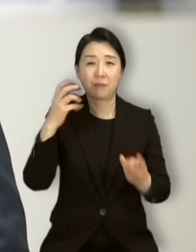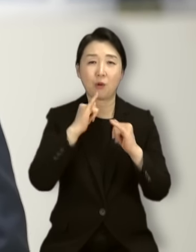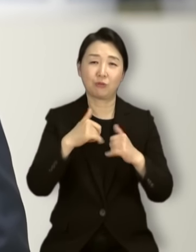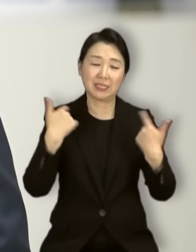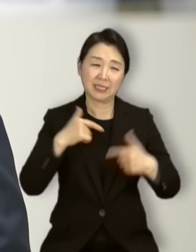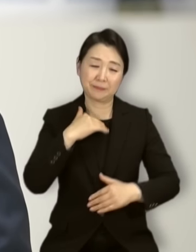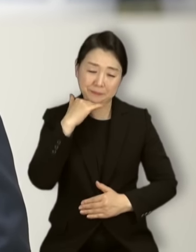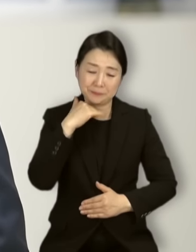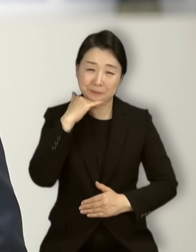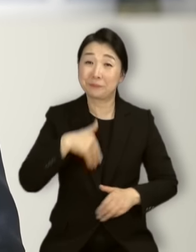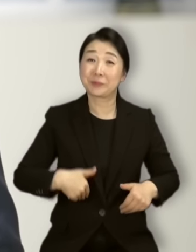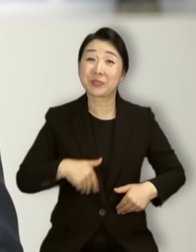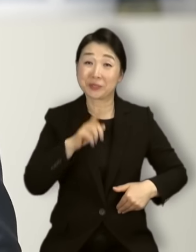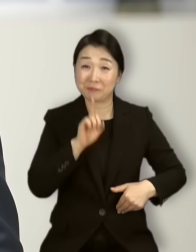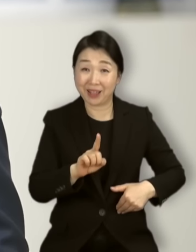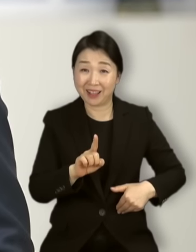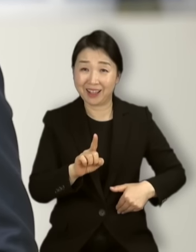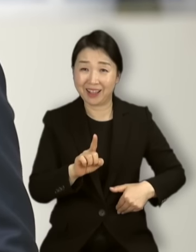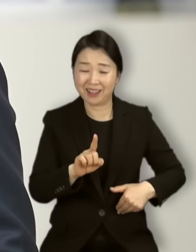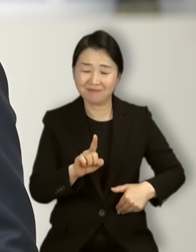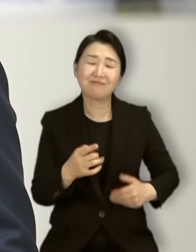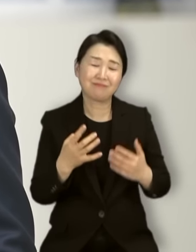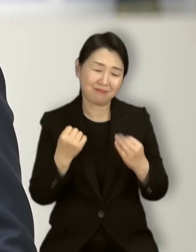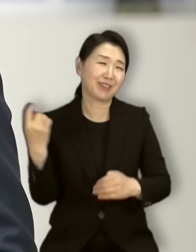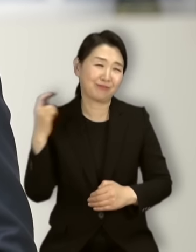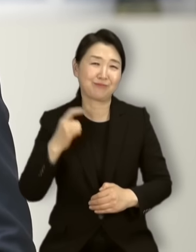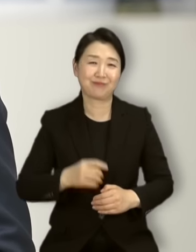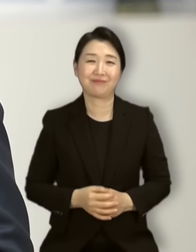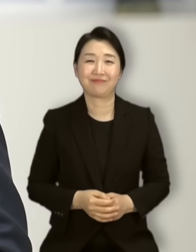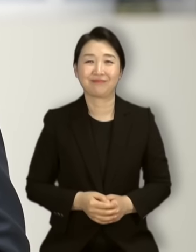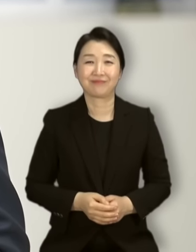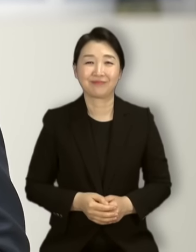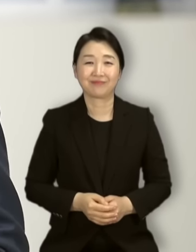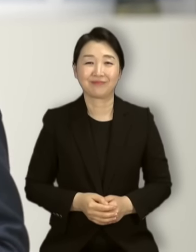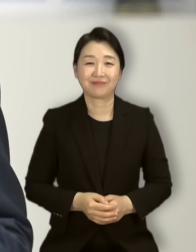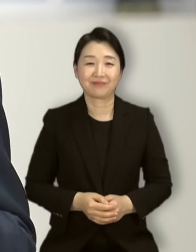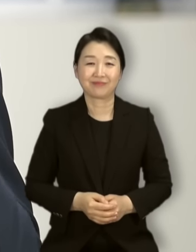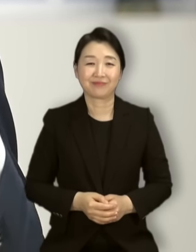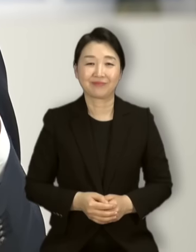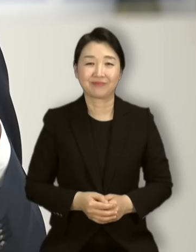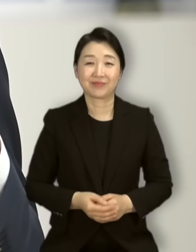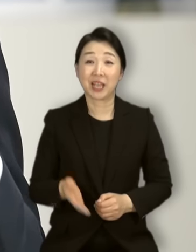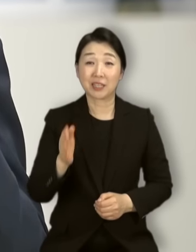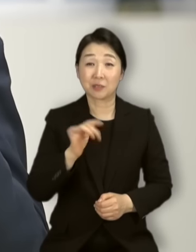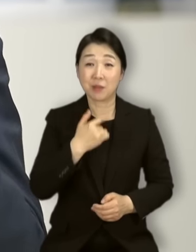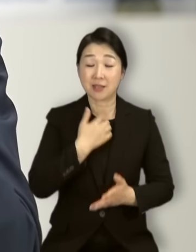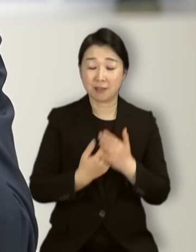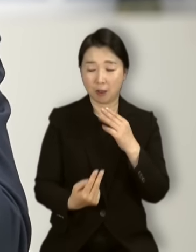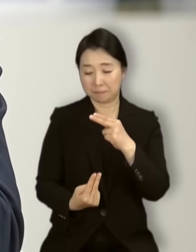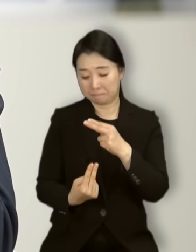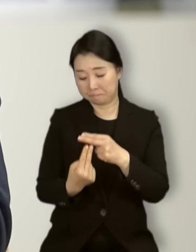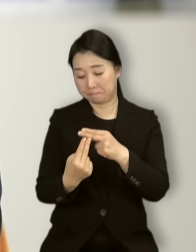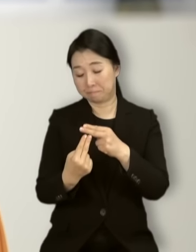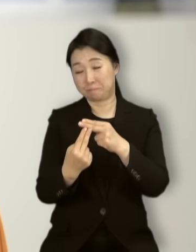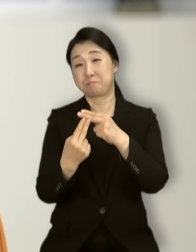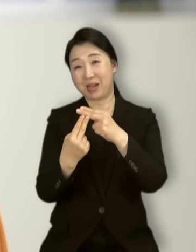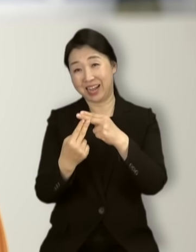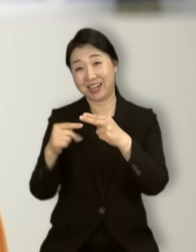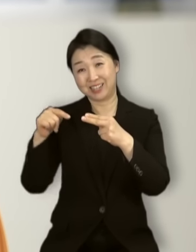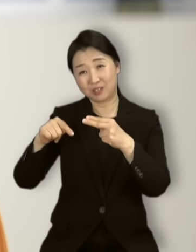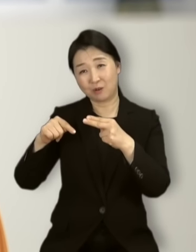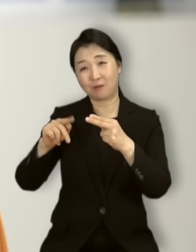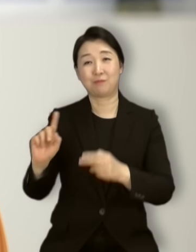기다리는 작업이다 기다리는 작업이다 이런 얘기를 굉장히 많이 듣지 않습니까 근데 차곡 차곡차곡 쌓